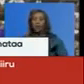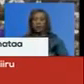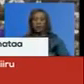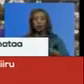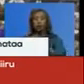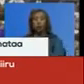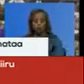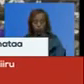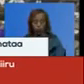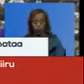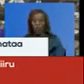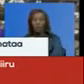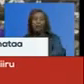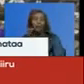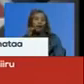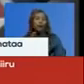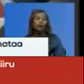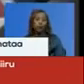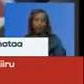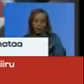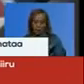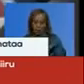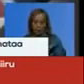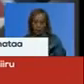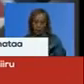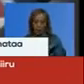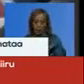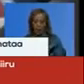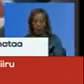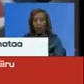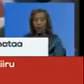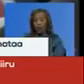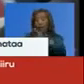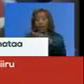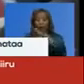በመሆኑ ምክር ቤታችን እኚህን የግንባራችንን ሊቀመንበር